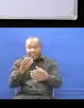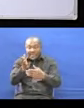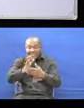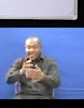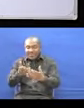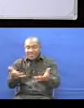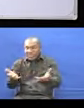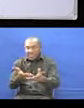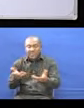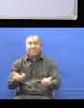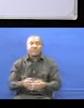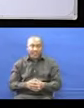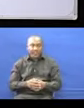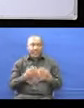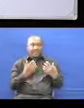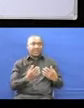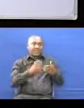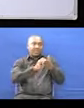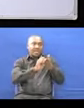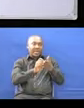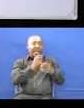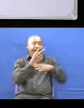yeye alikula 2/5. Tunaandika